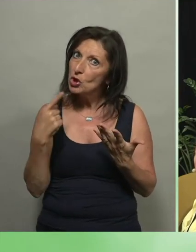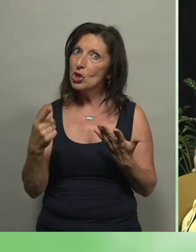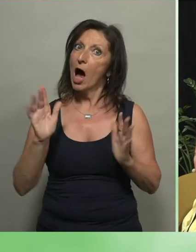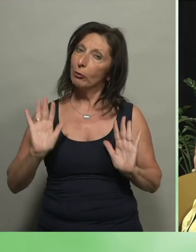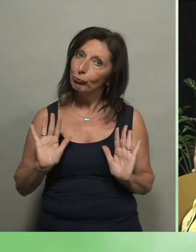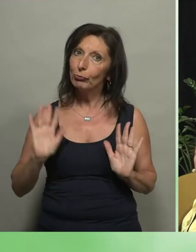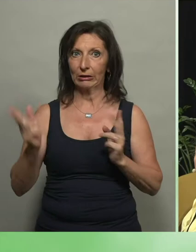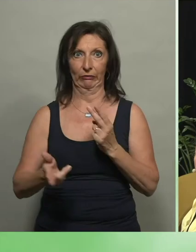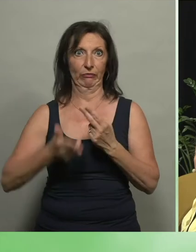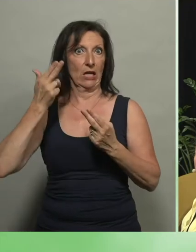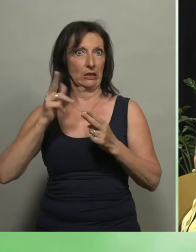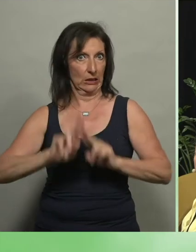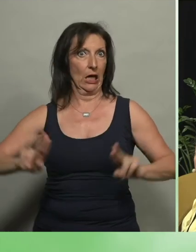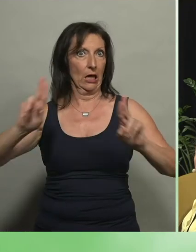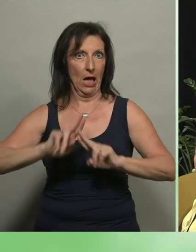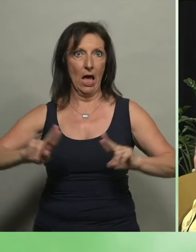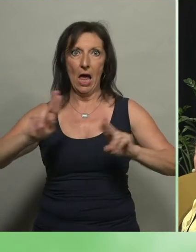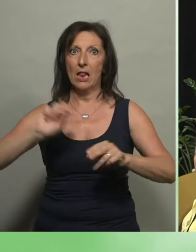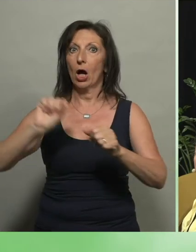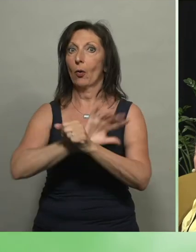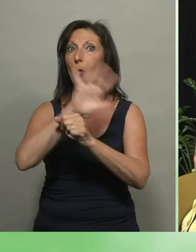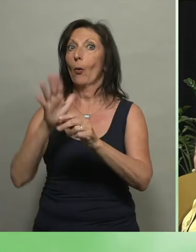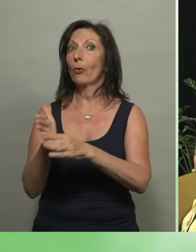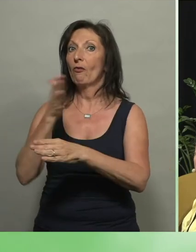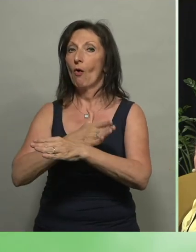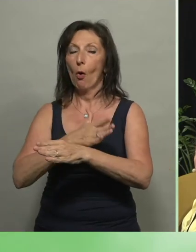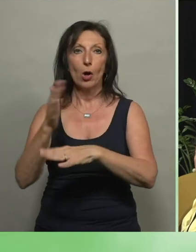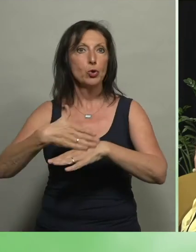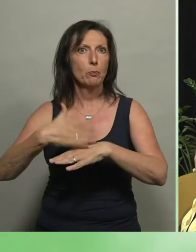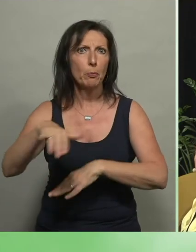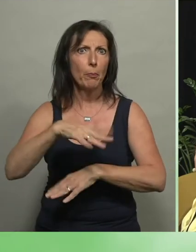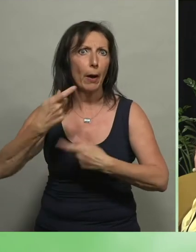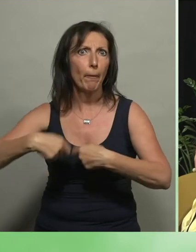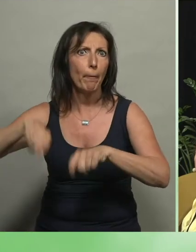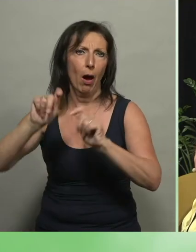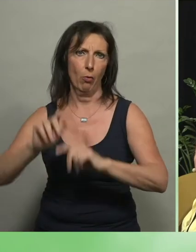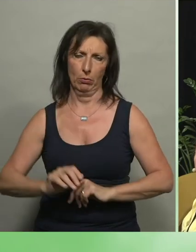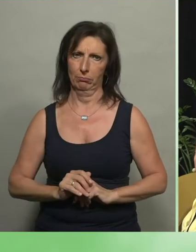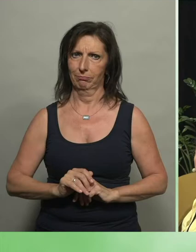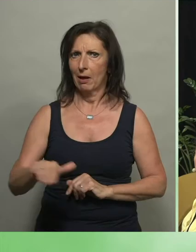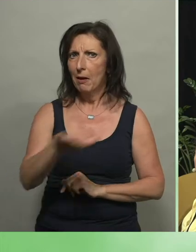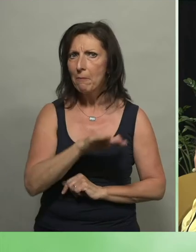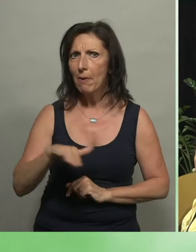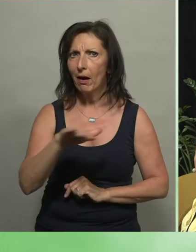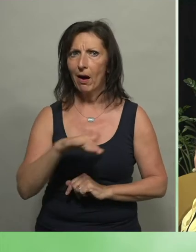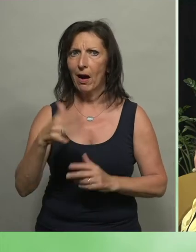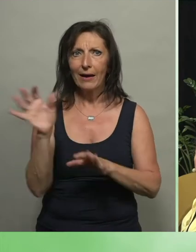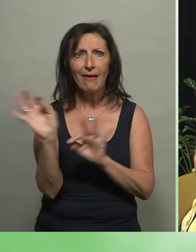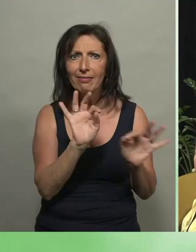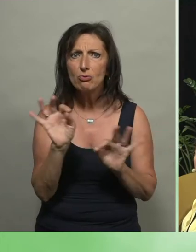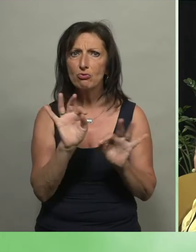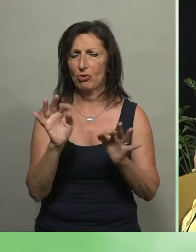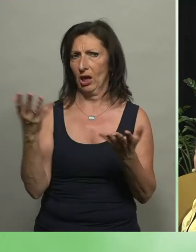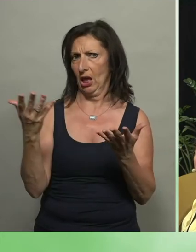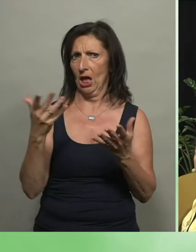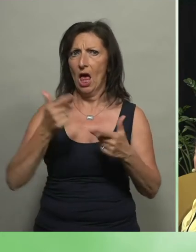wir vor der Pandemie hatten. Das betrifft jetzt die Bauwirtschaft zum Beispiel, das betrifft den Bereich der Industrie,